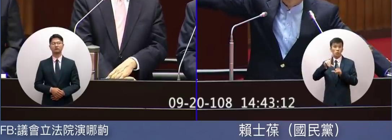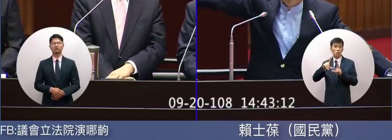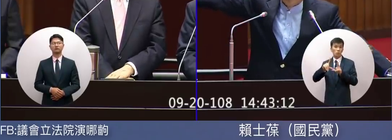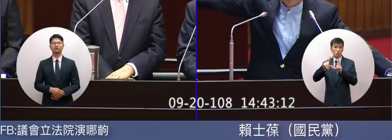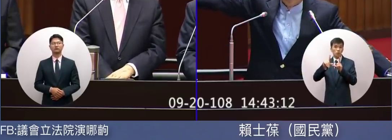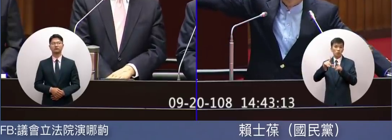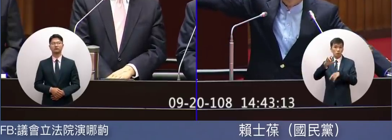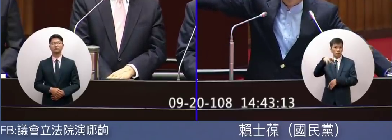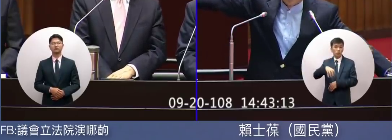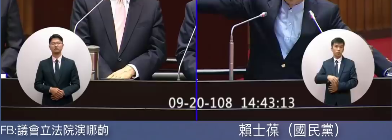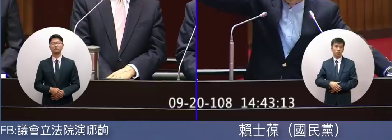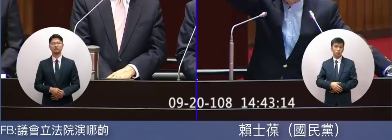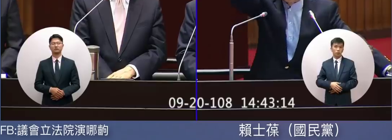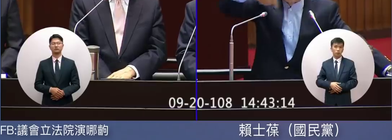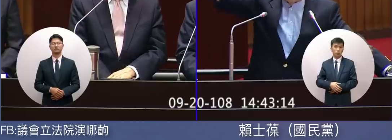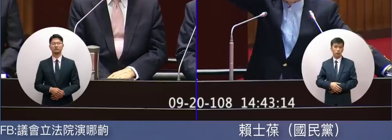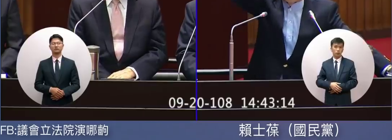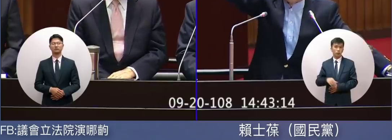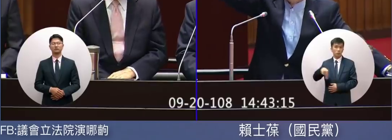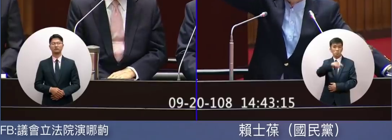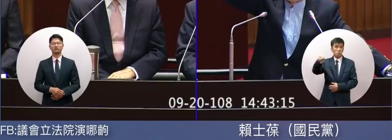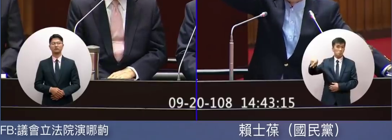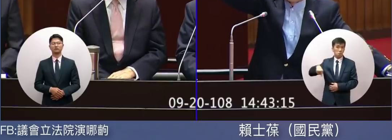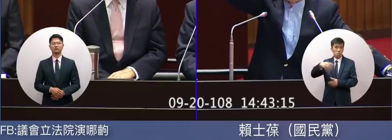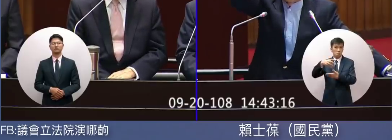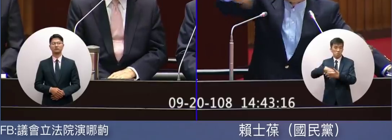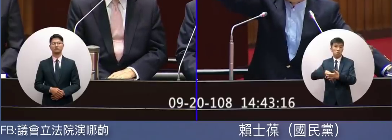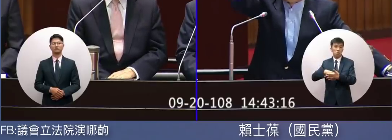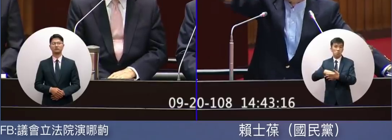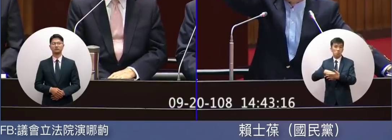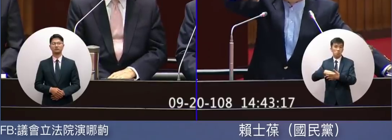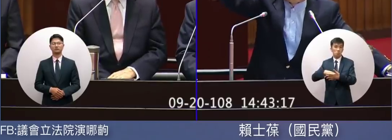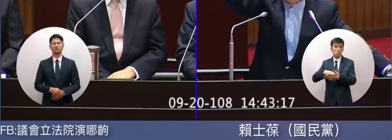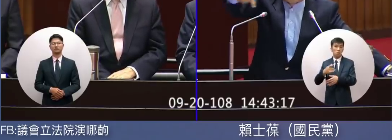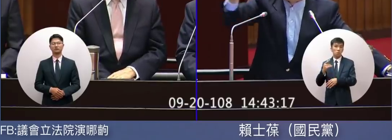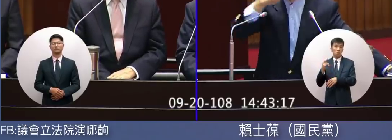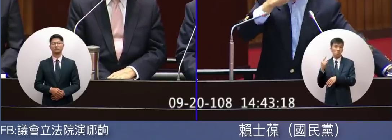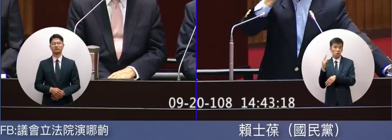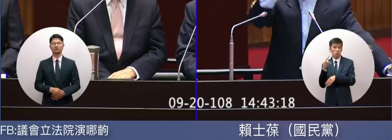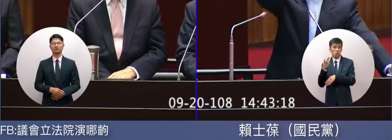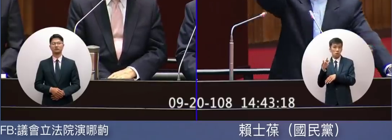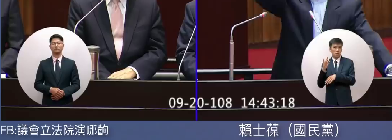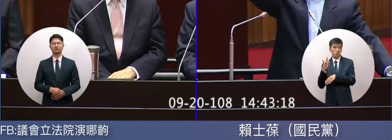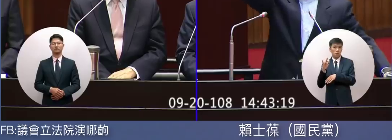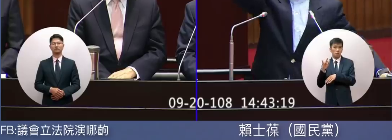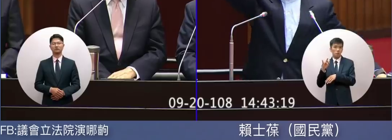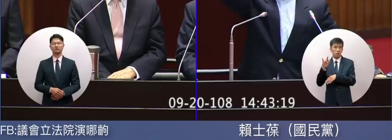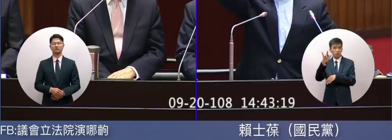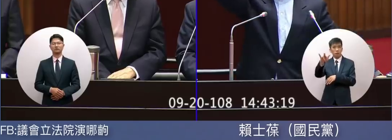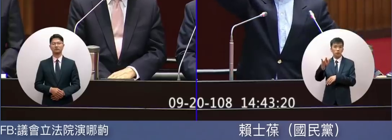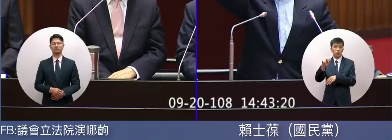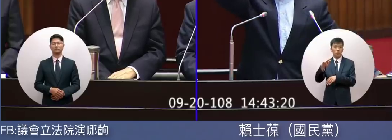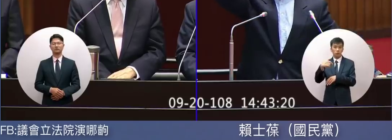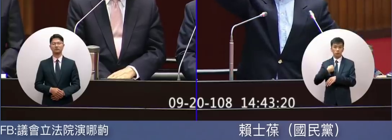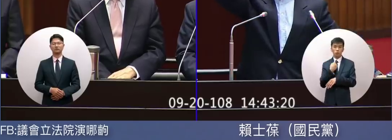机场。隆重机场内底等候机的要坐不能机的，